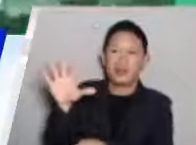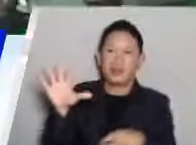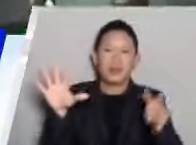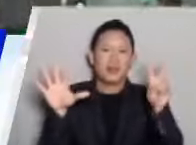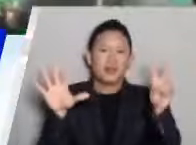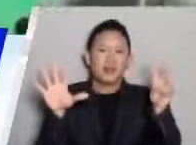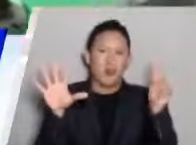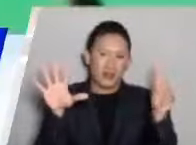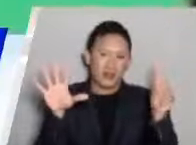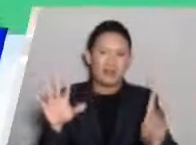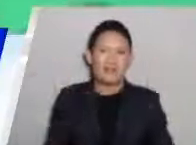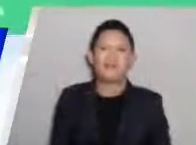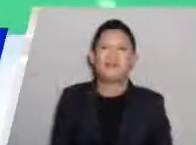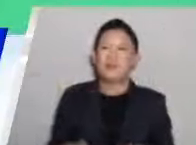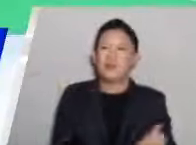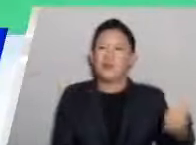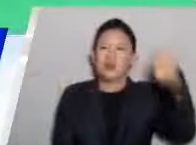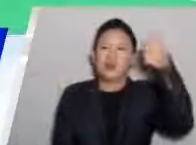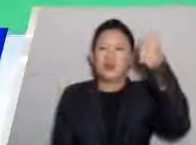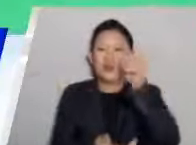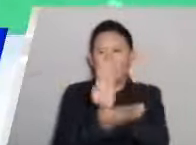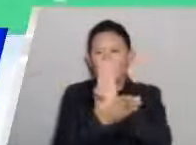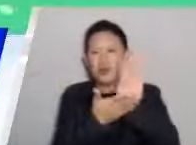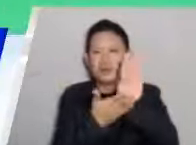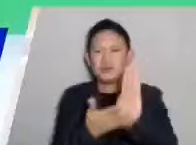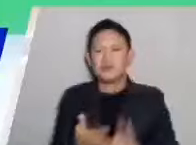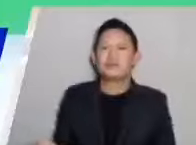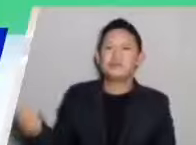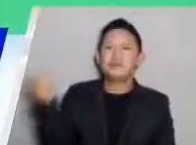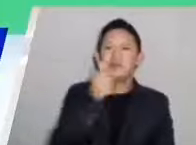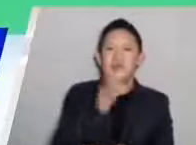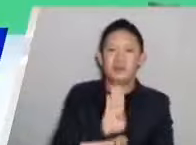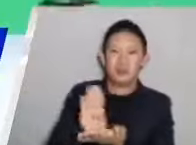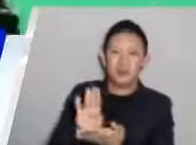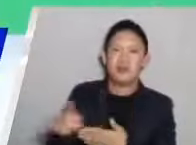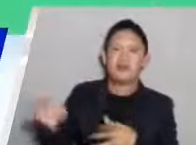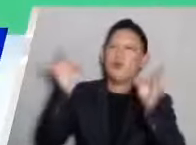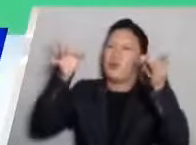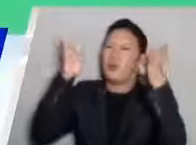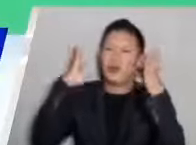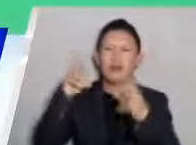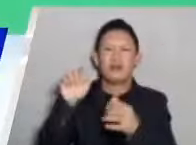sets, nakuha na ng Binild ang rhythm nila at nakalayo ng score.